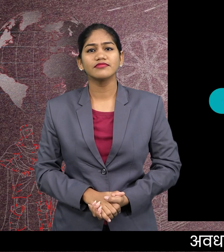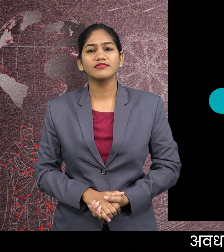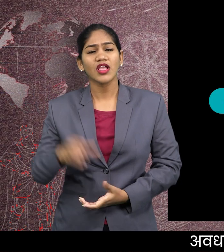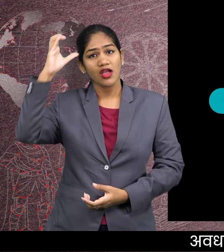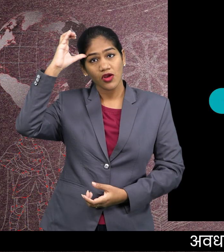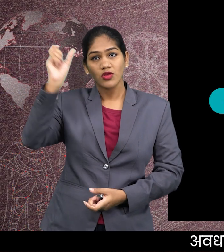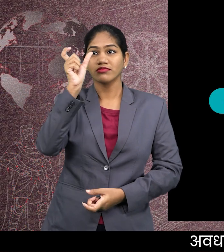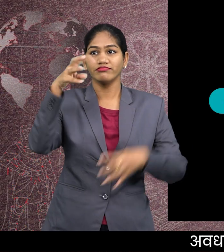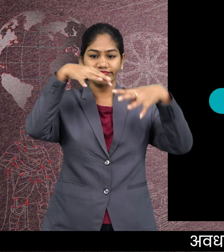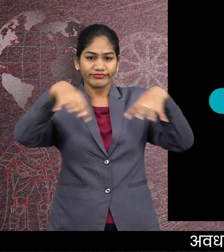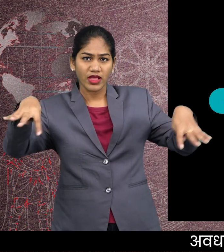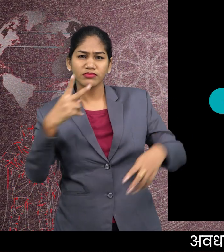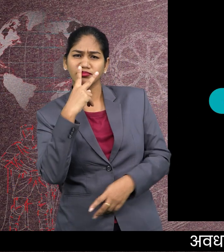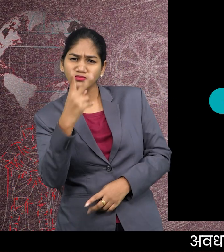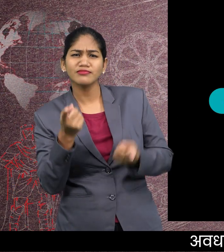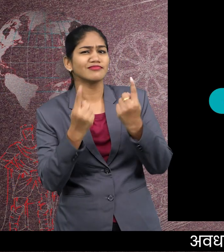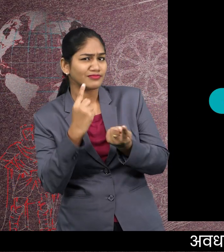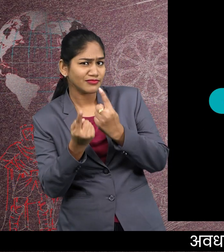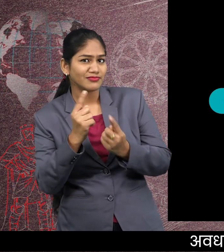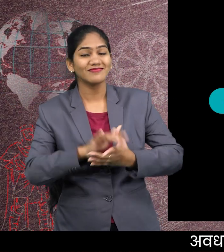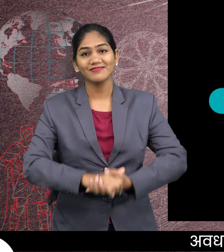अवधारणा मानचित्र का जांच है।